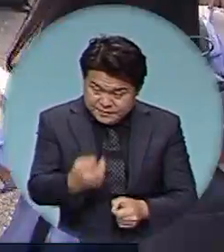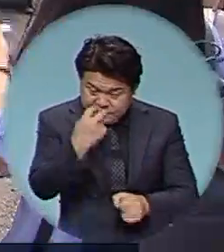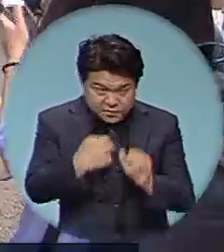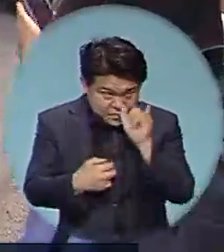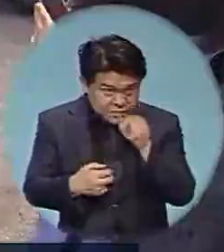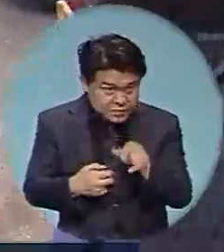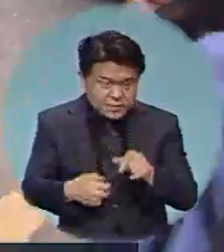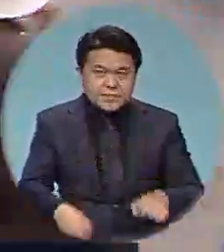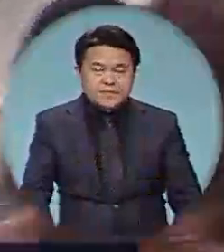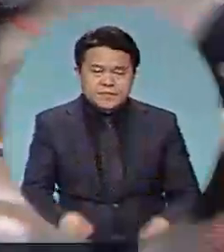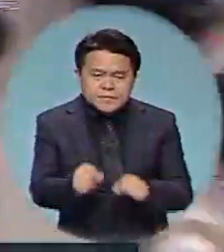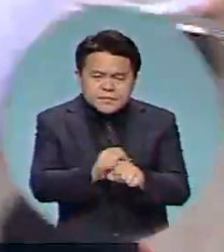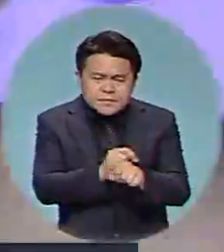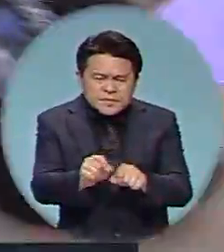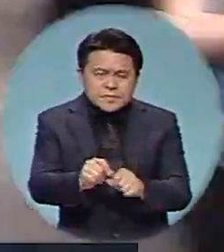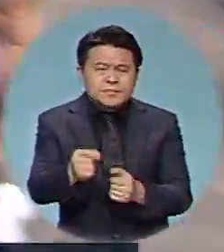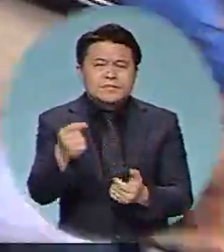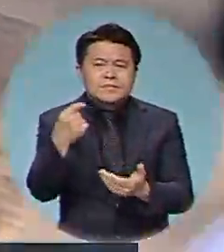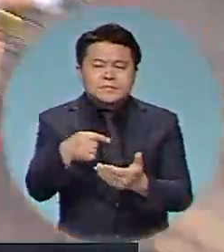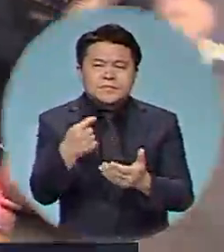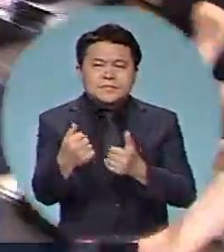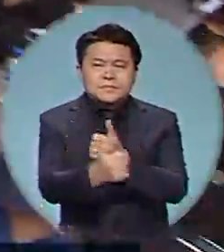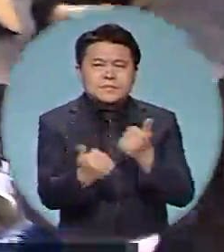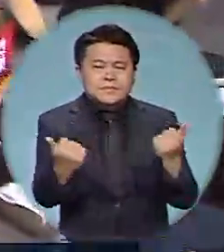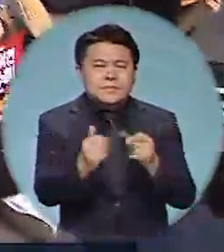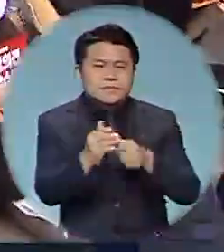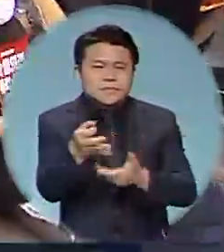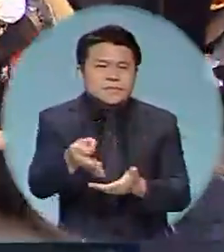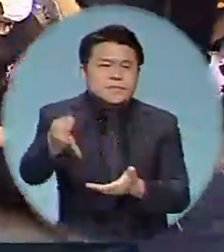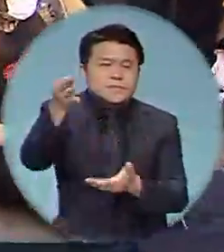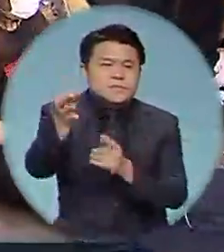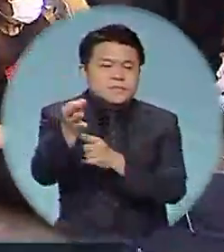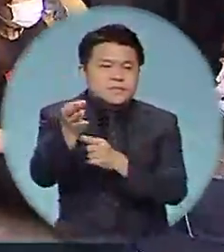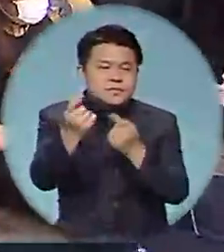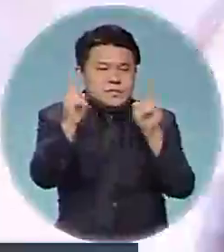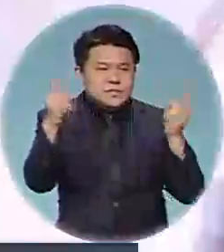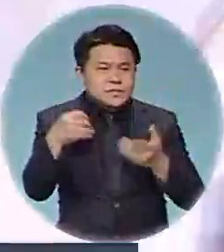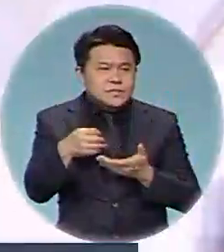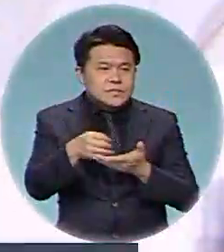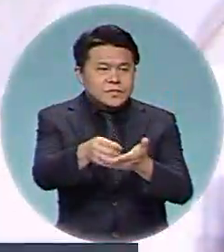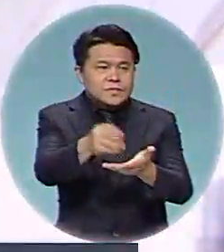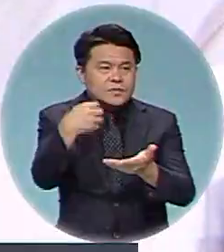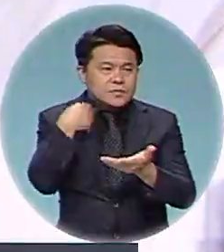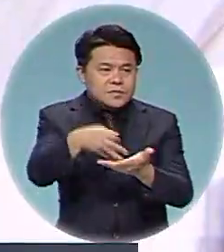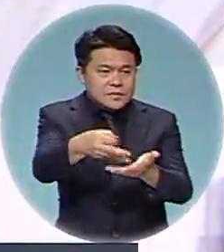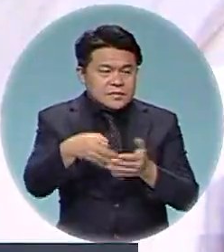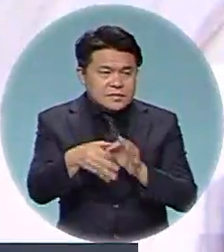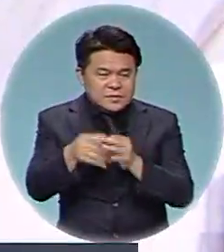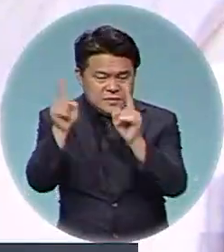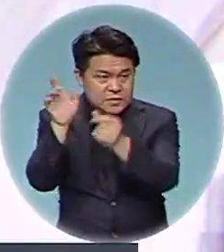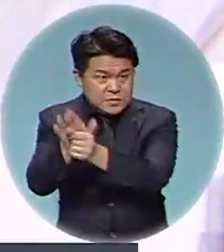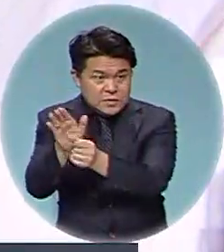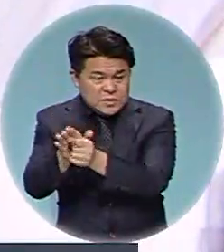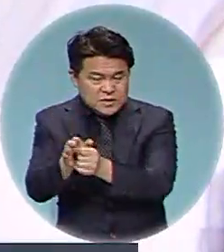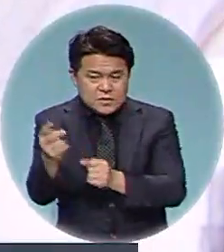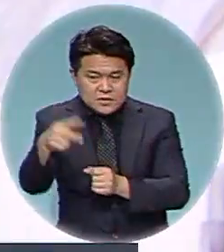되는데 특히 교육이 예비 심사 과정에서 증액된 등록금 반환 관련 대학 간접 지원 예산